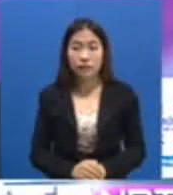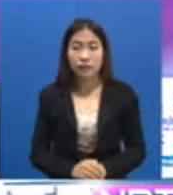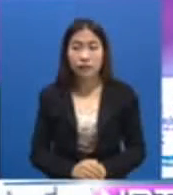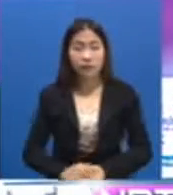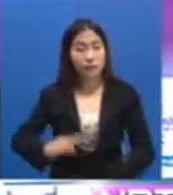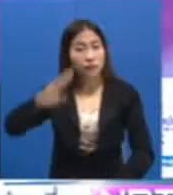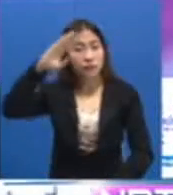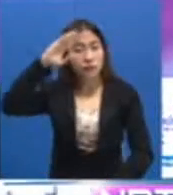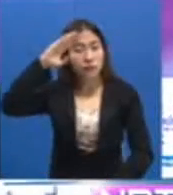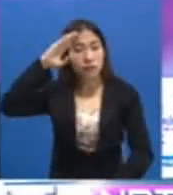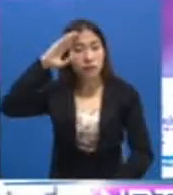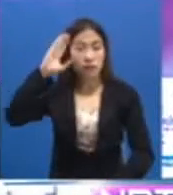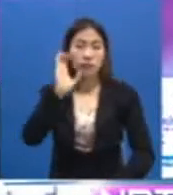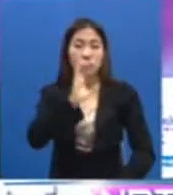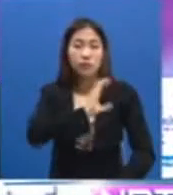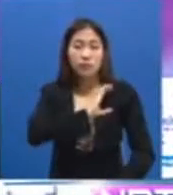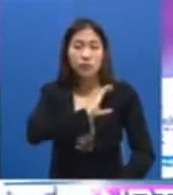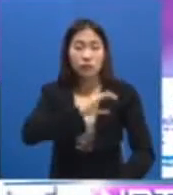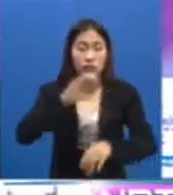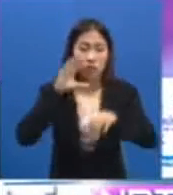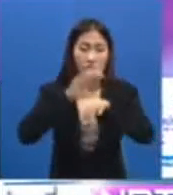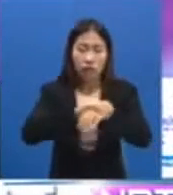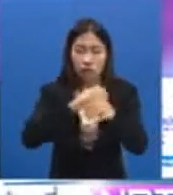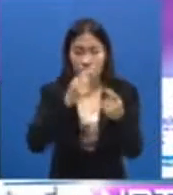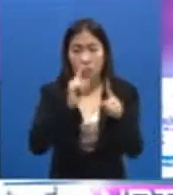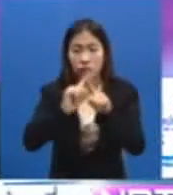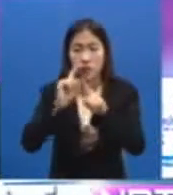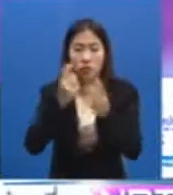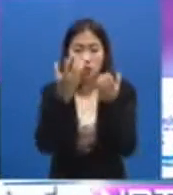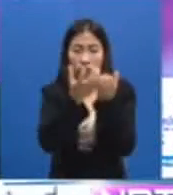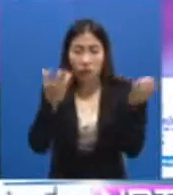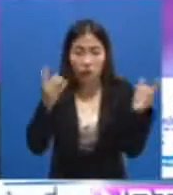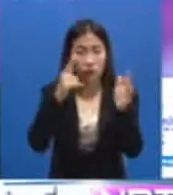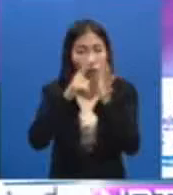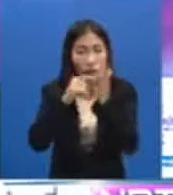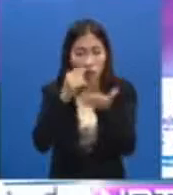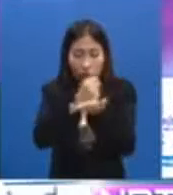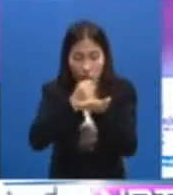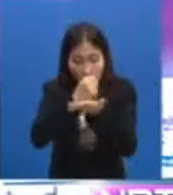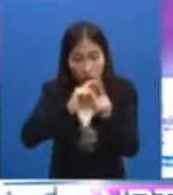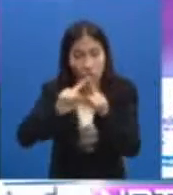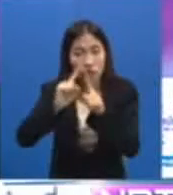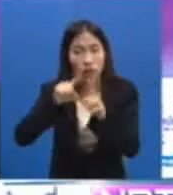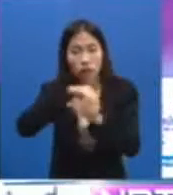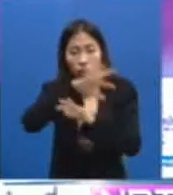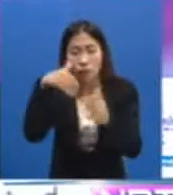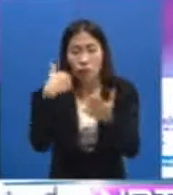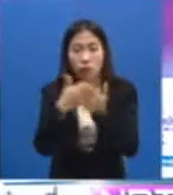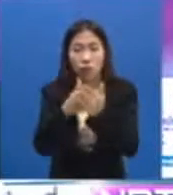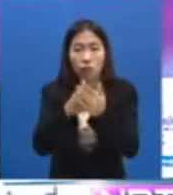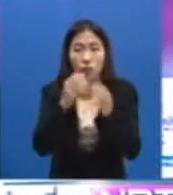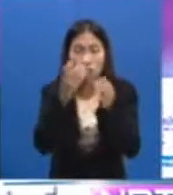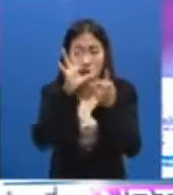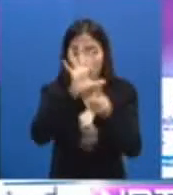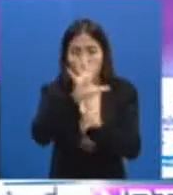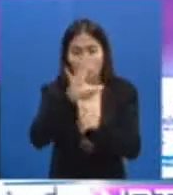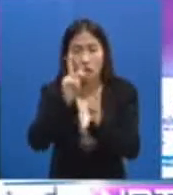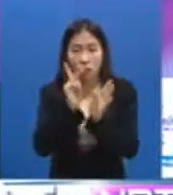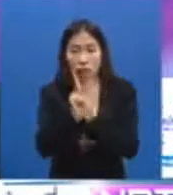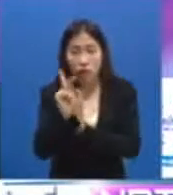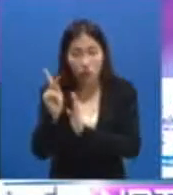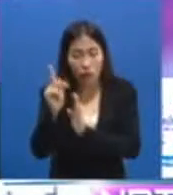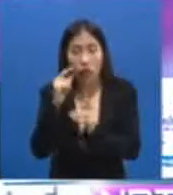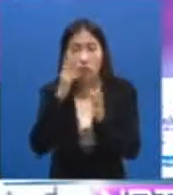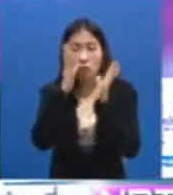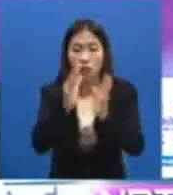ตำรวจทหารสกัดจับขบวนการลักลอบค้นยาเสพติดยึดของกลางเป็นกัญชาอัดแท่งหนัก 145กกส่วน